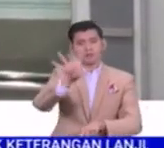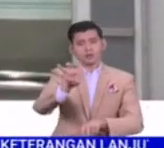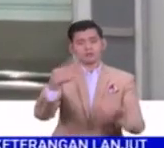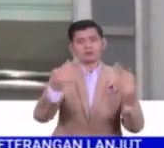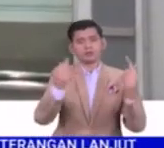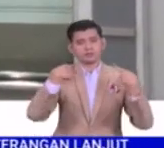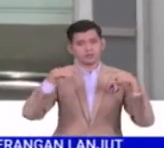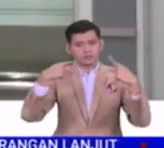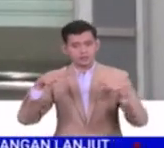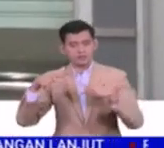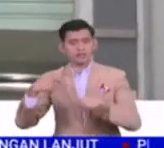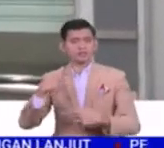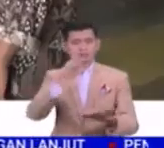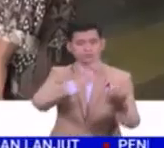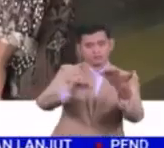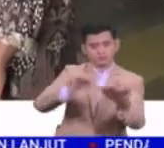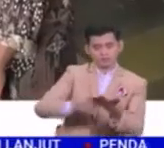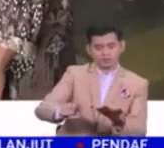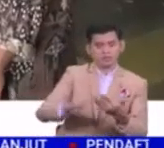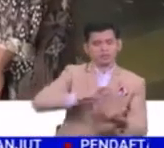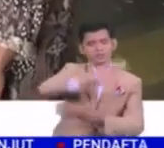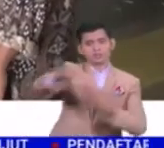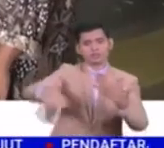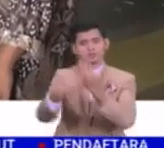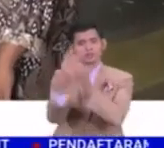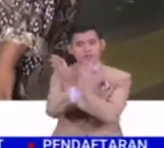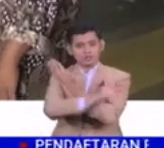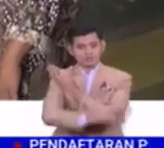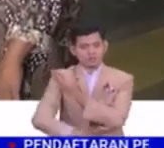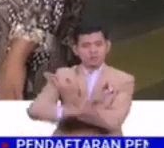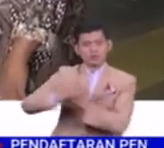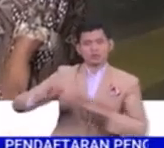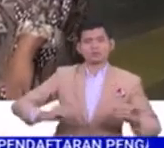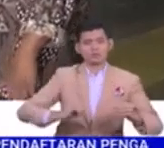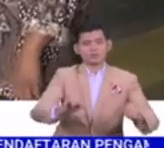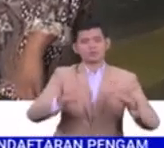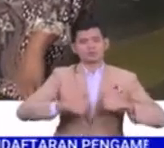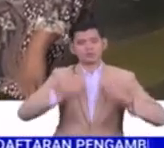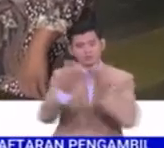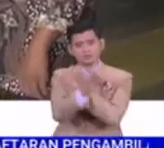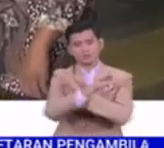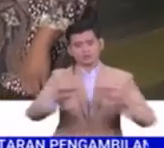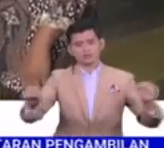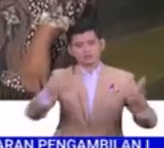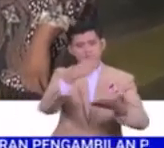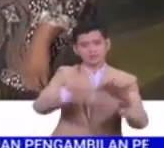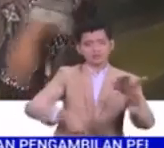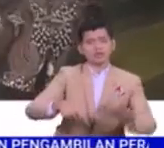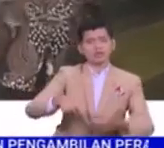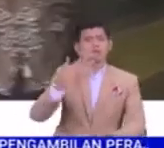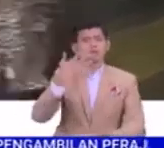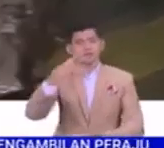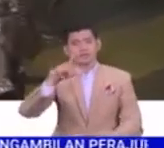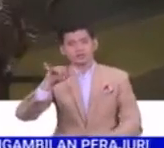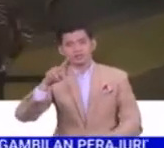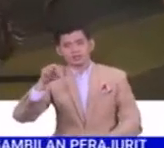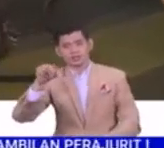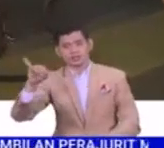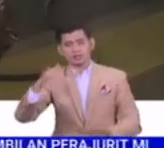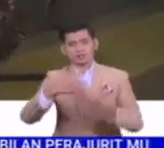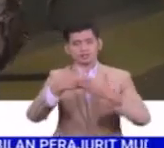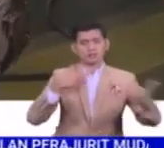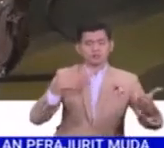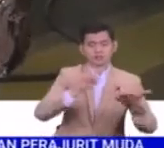premis keseluruhan di Negeri Sembilan. Bagi op raya pula, pihaknya bersiap siaga di Tol Pedas Linggi pada seminggu sebelum Hari Raya Aidilfitri